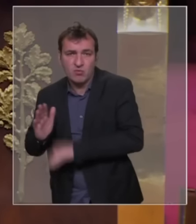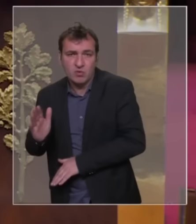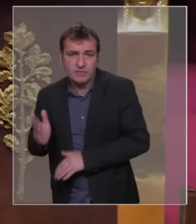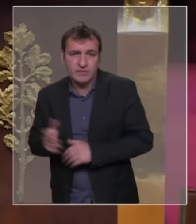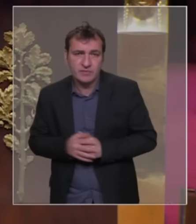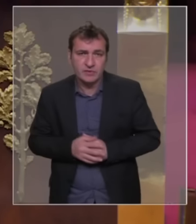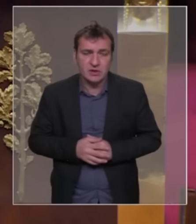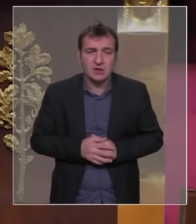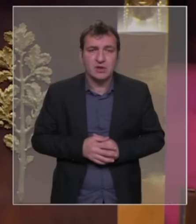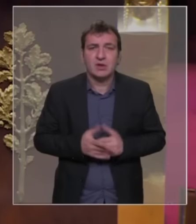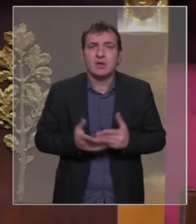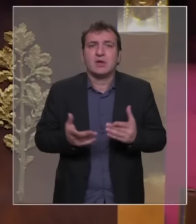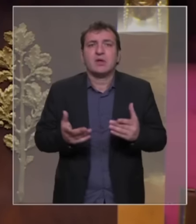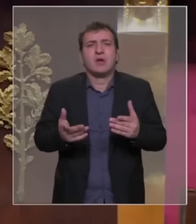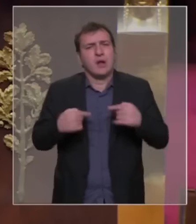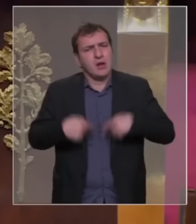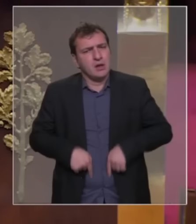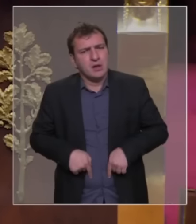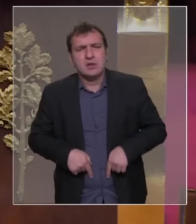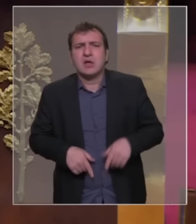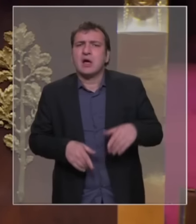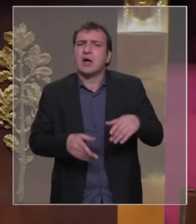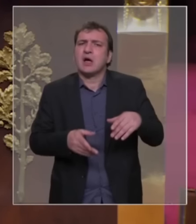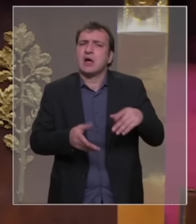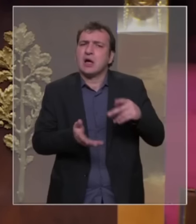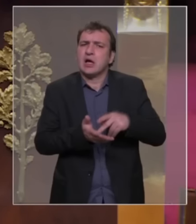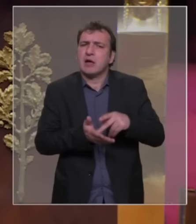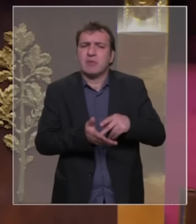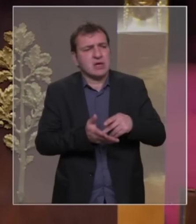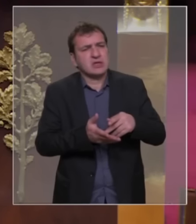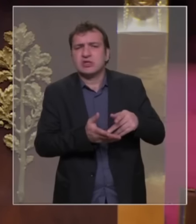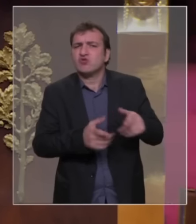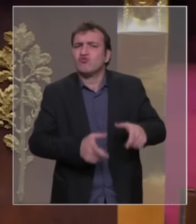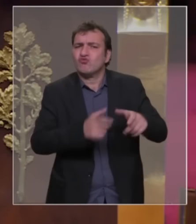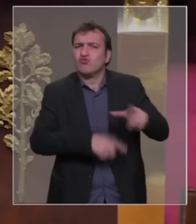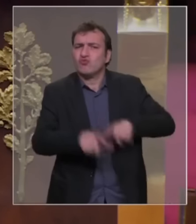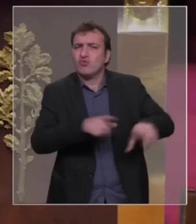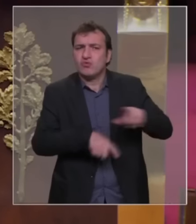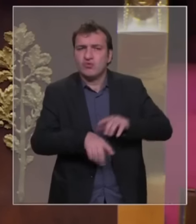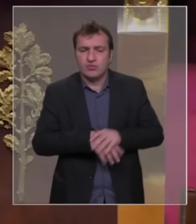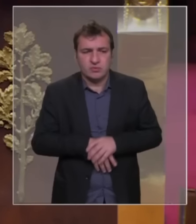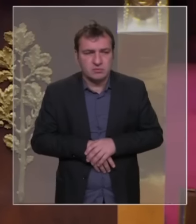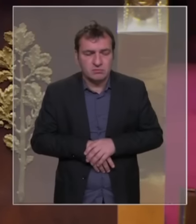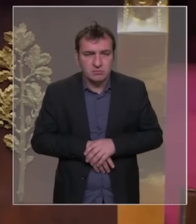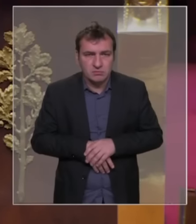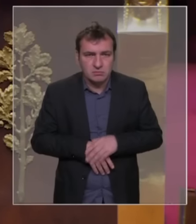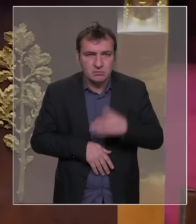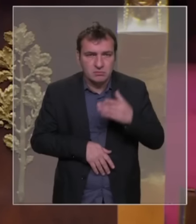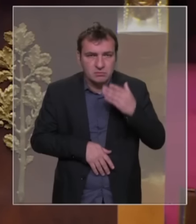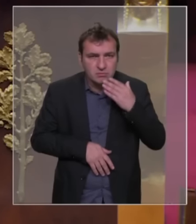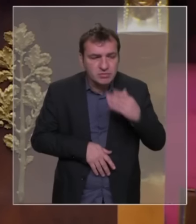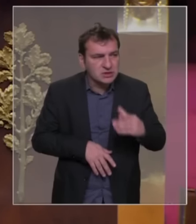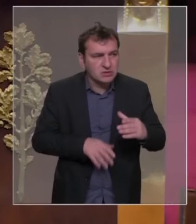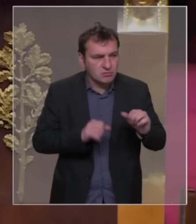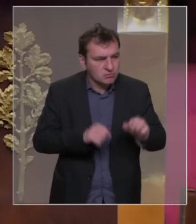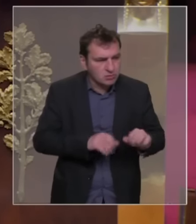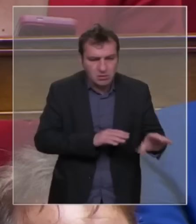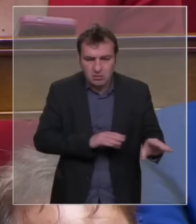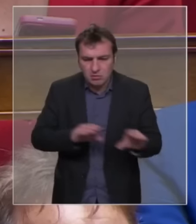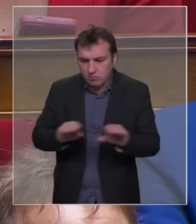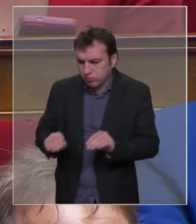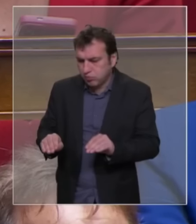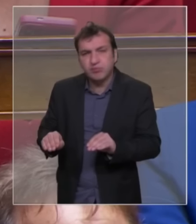d'or des locaux au cœur de Paris quant à déménagement dans des départements limitrophes permettrait de faire des économies, de